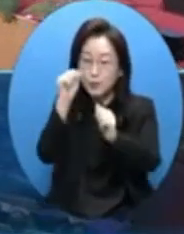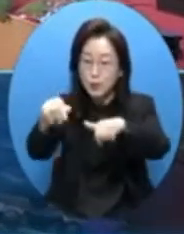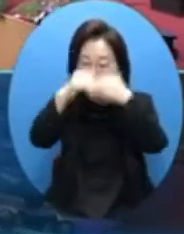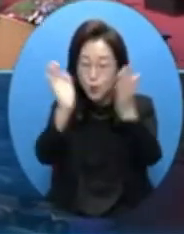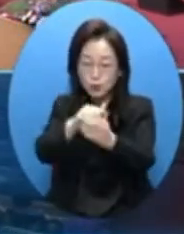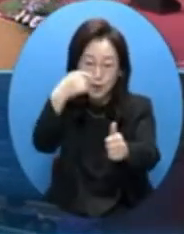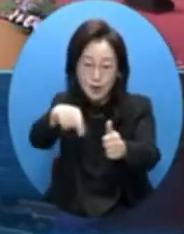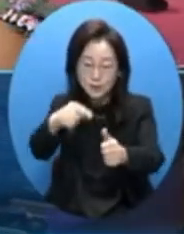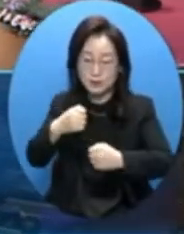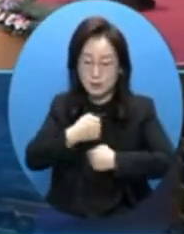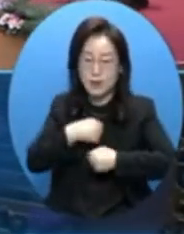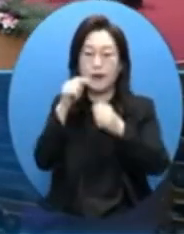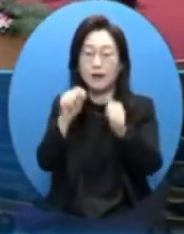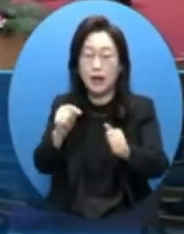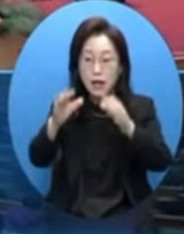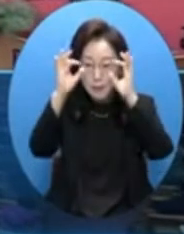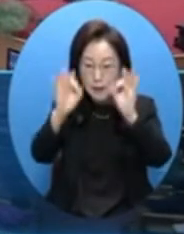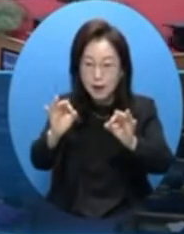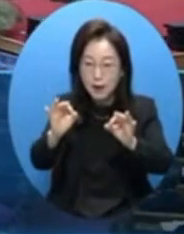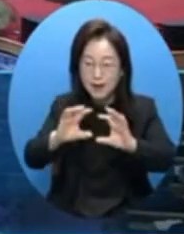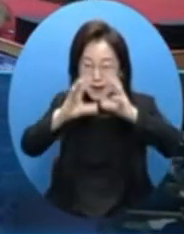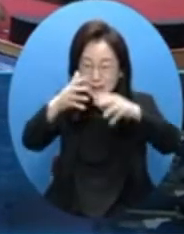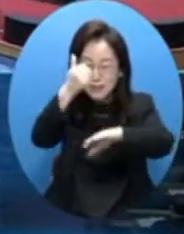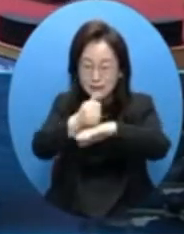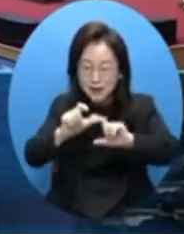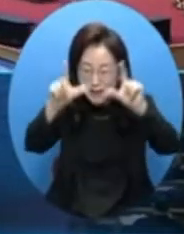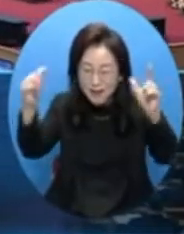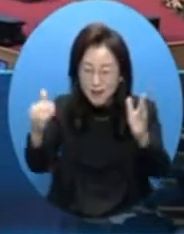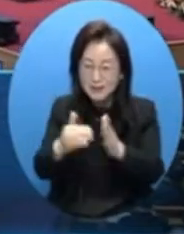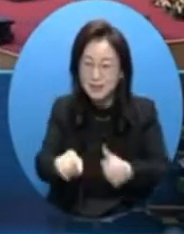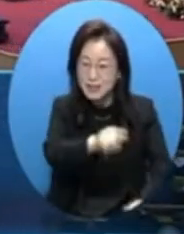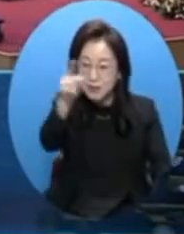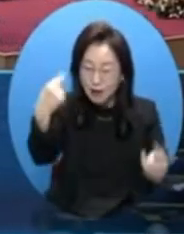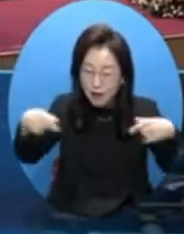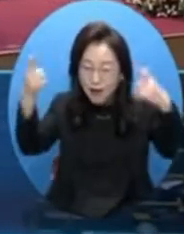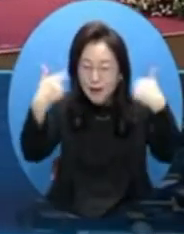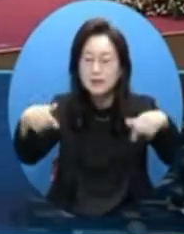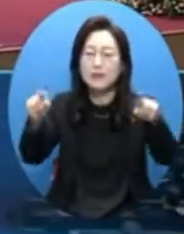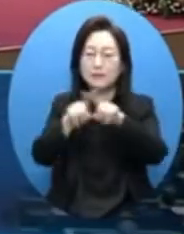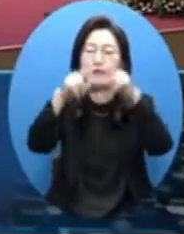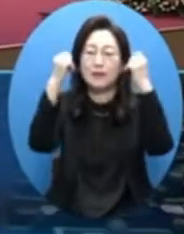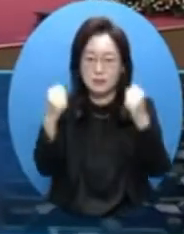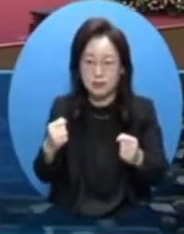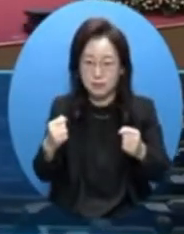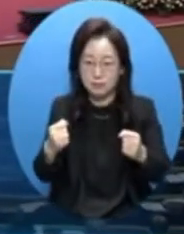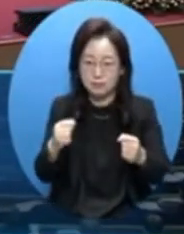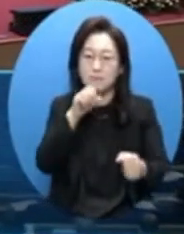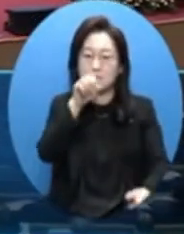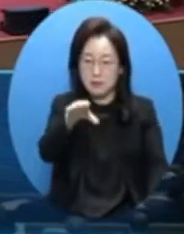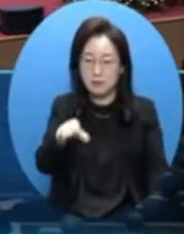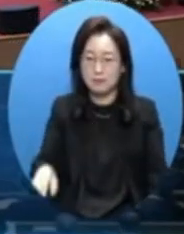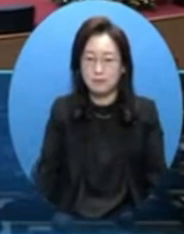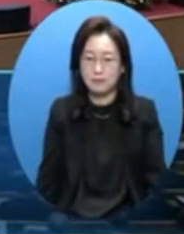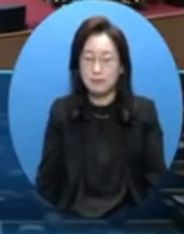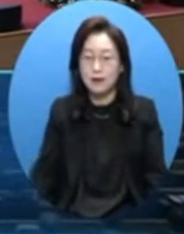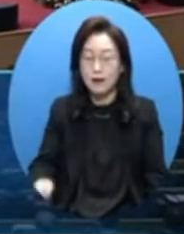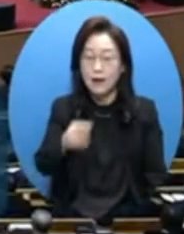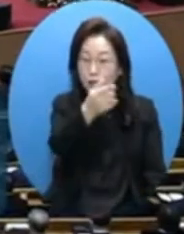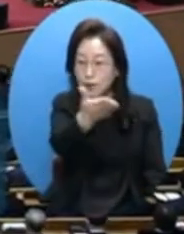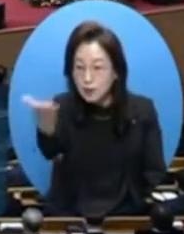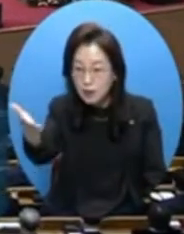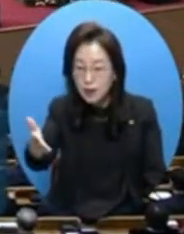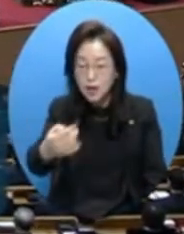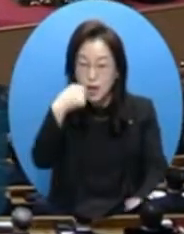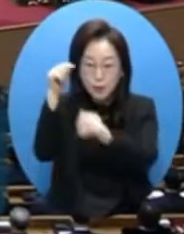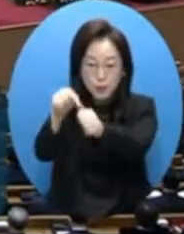가르쳐 지키게 하라 볼지어다 내가 세상 끝날까지 너희와 항상 함께 있으리라 하시니라 내가 너희에게